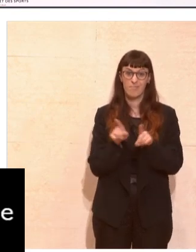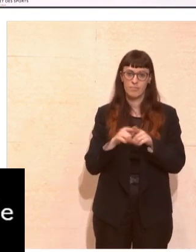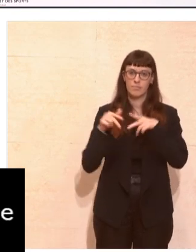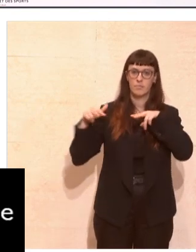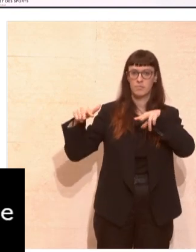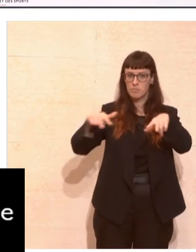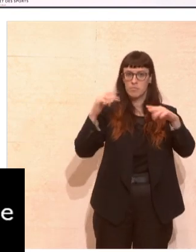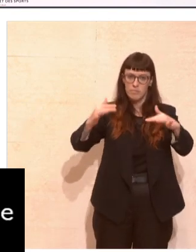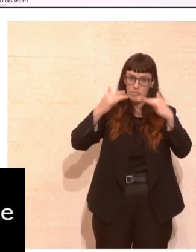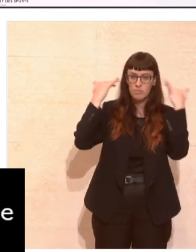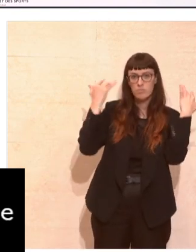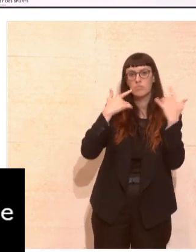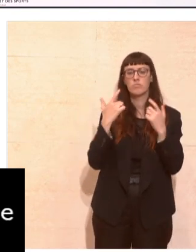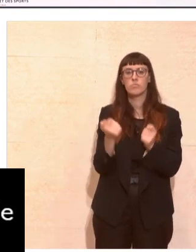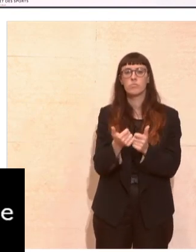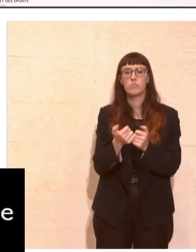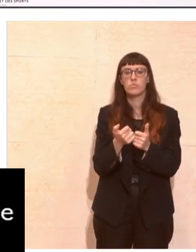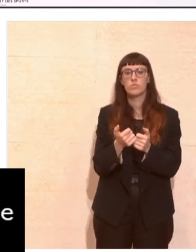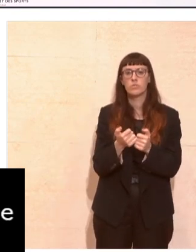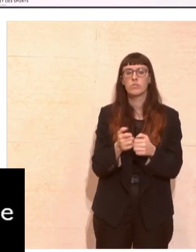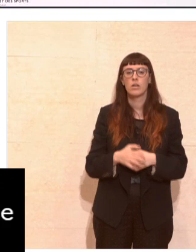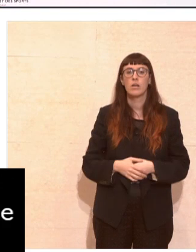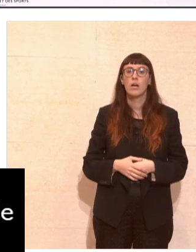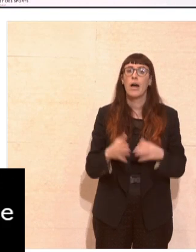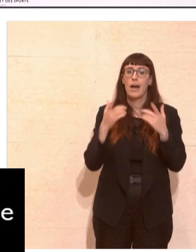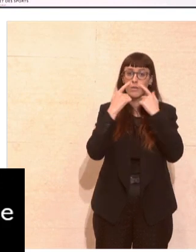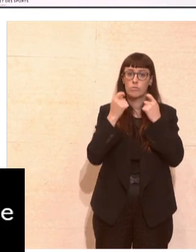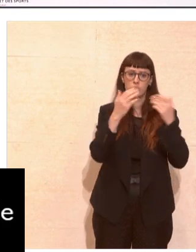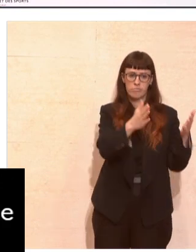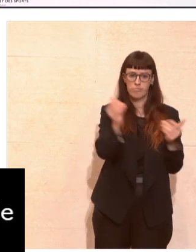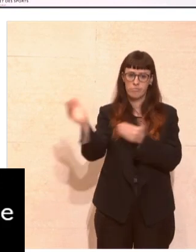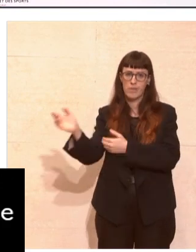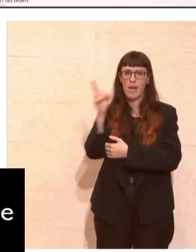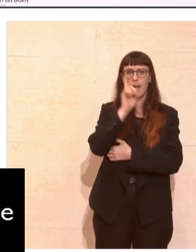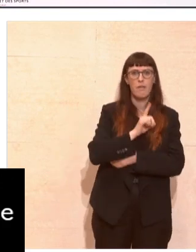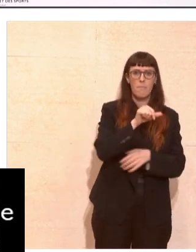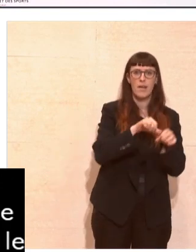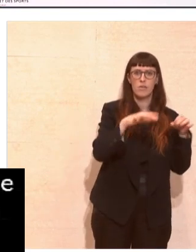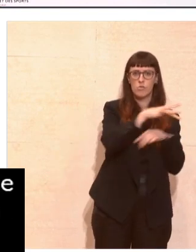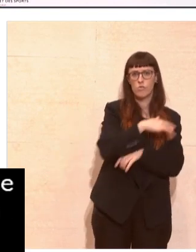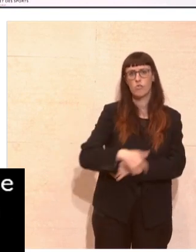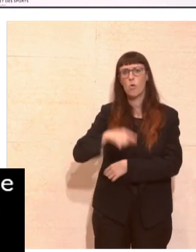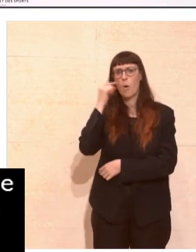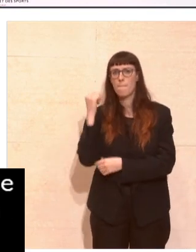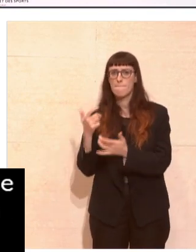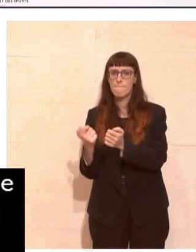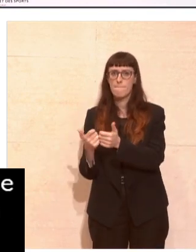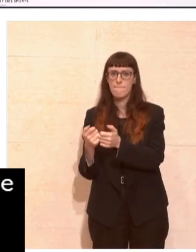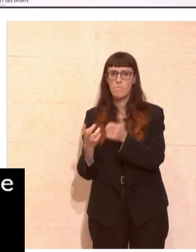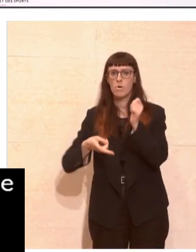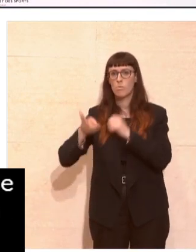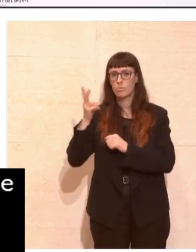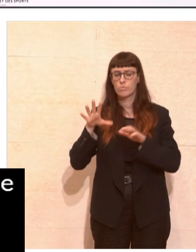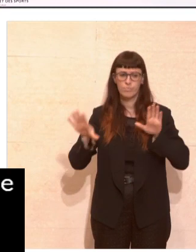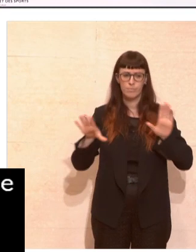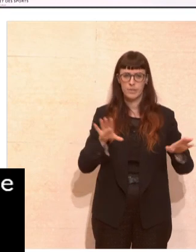vidéo. Il y a un chiffre, il y a une séparation entre les sexes. Les filles passent plus de temps sur les réseaux sociaux, les garçons plus sur les consoles. Ici, je vous montre en